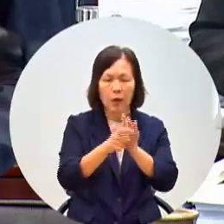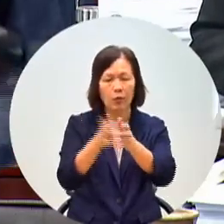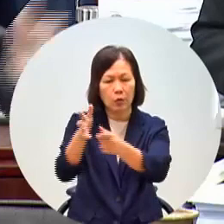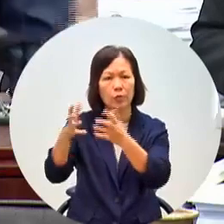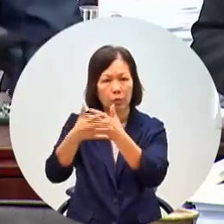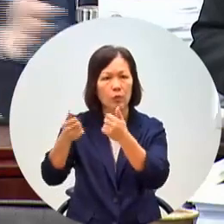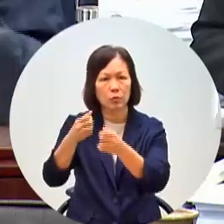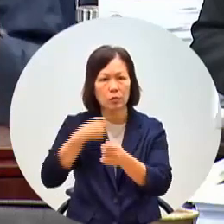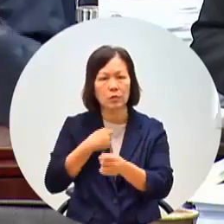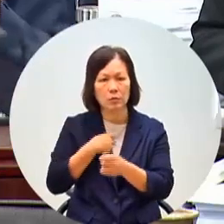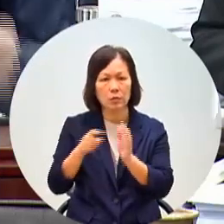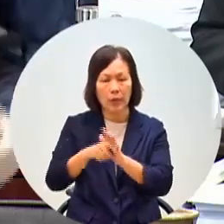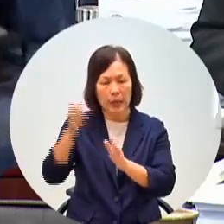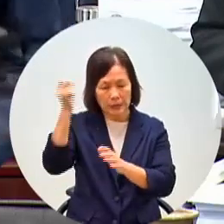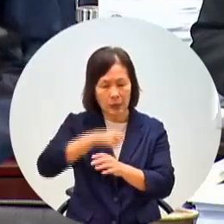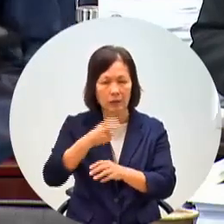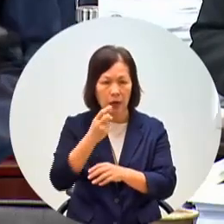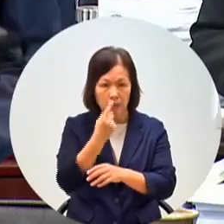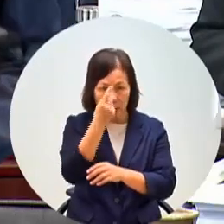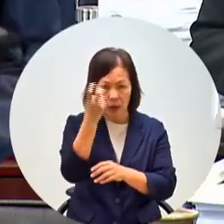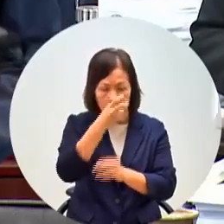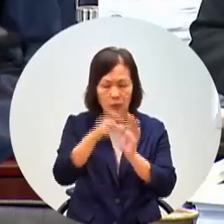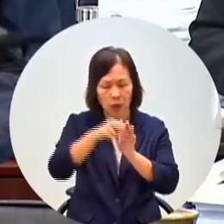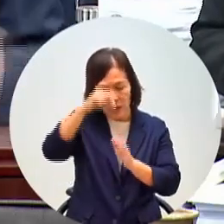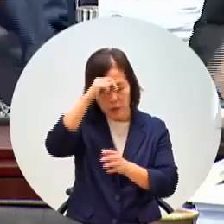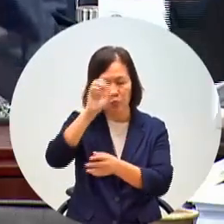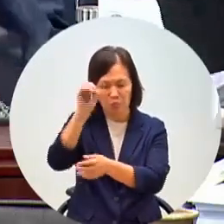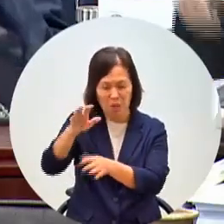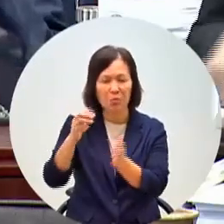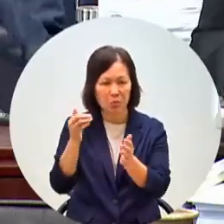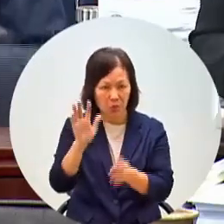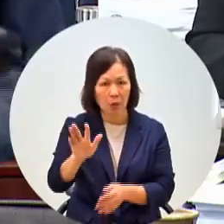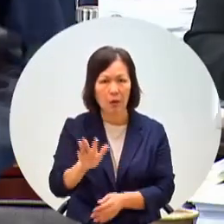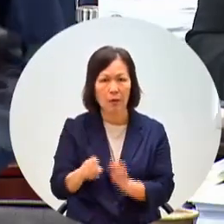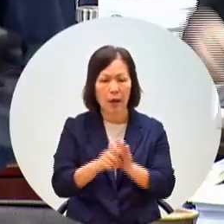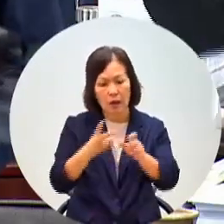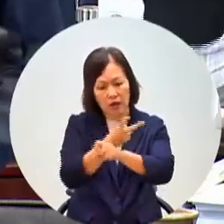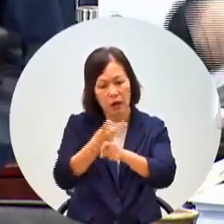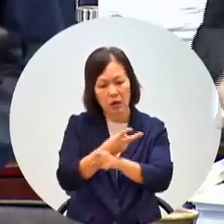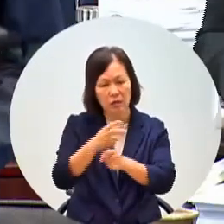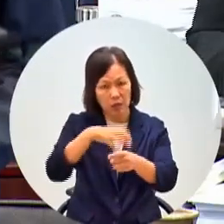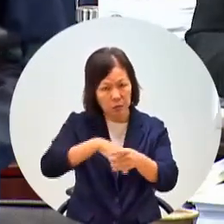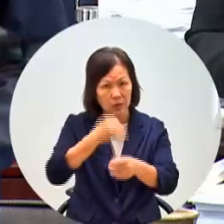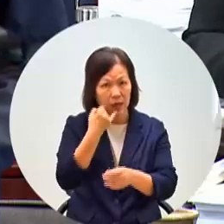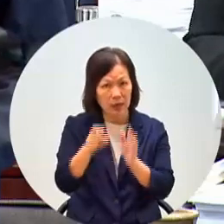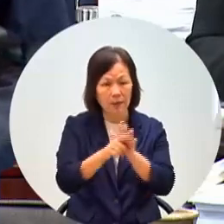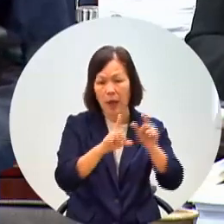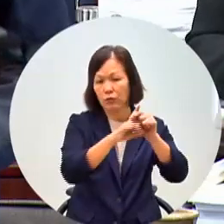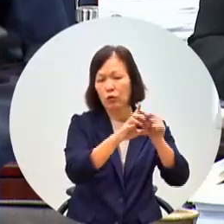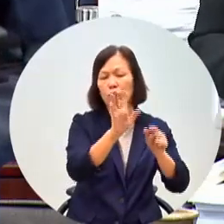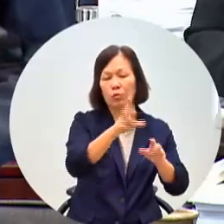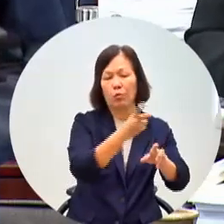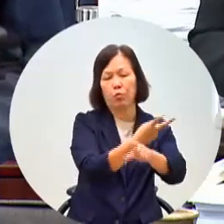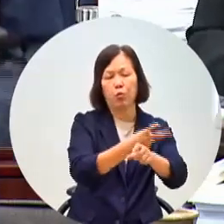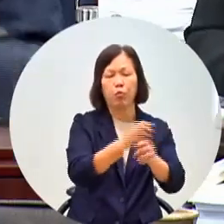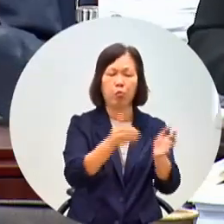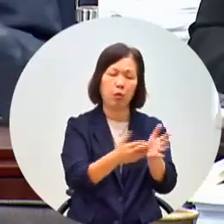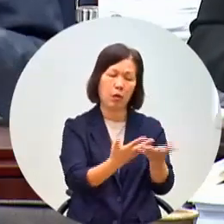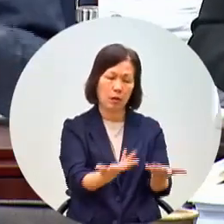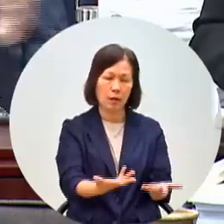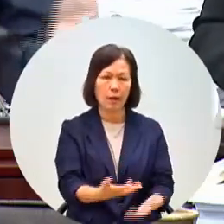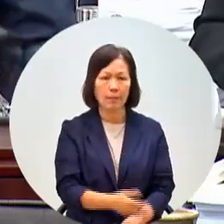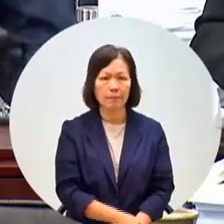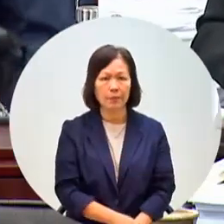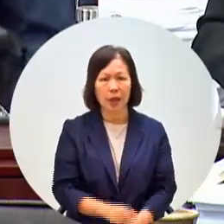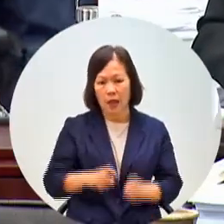道，哦、早上采检，下午就通知结果。高雄是 两个小时内可以吗？人家台中就两个小时内呢。 那个李